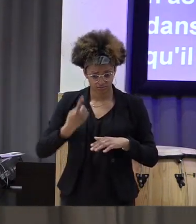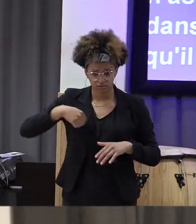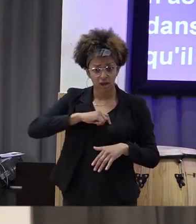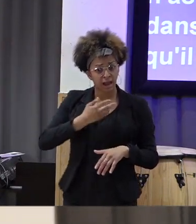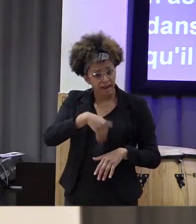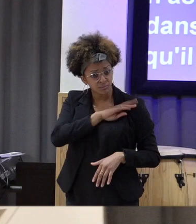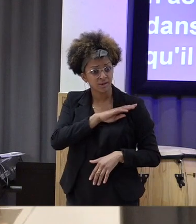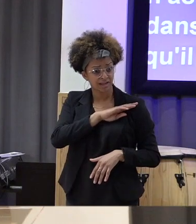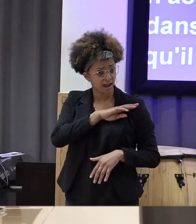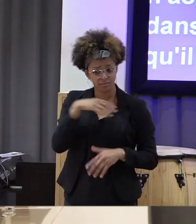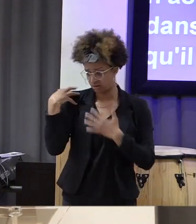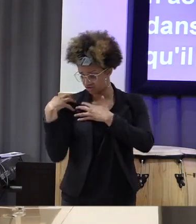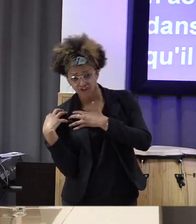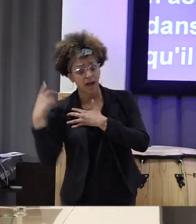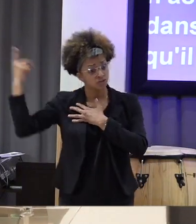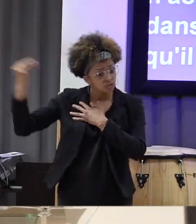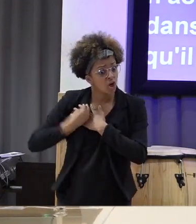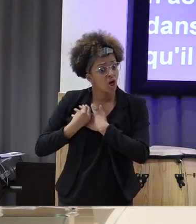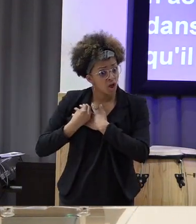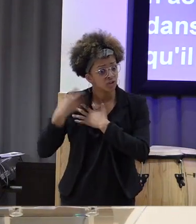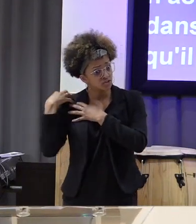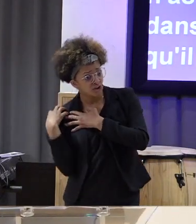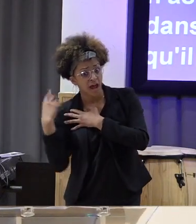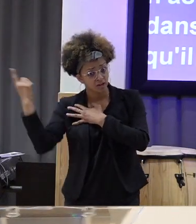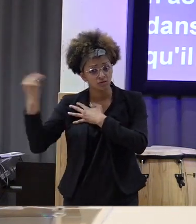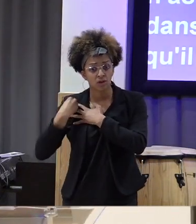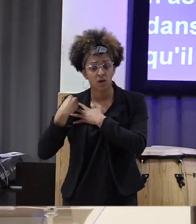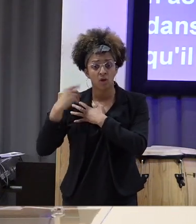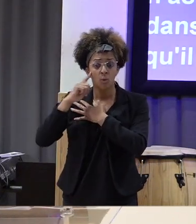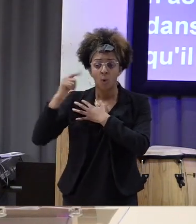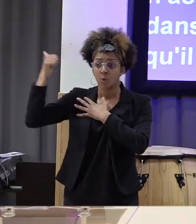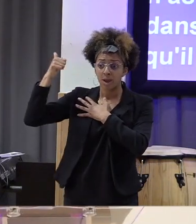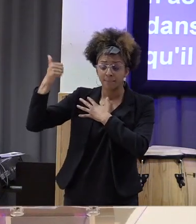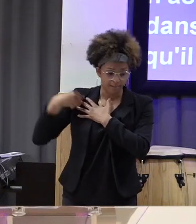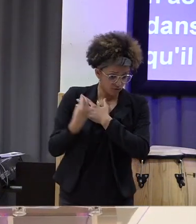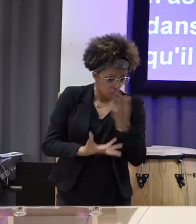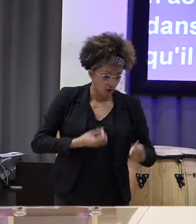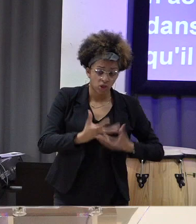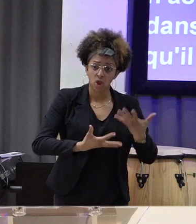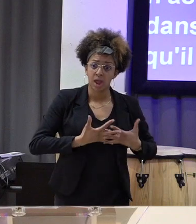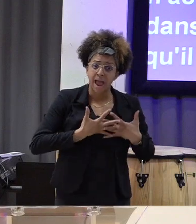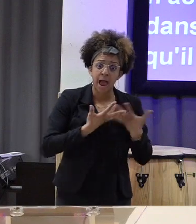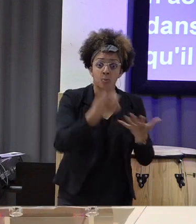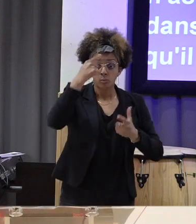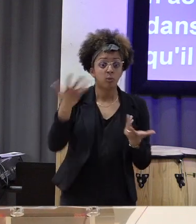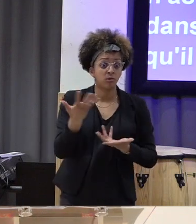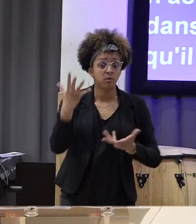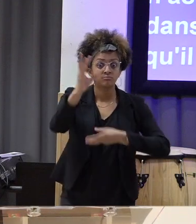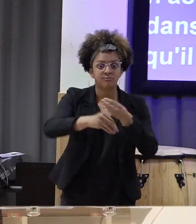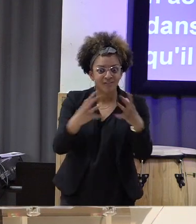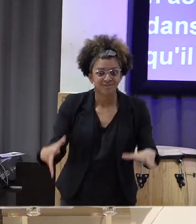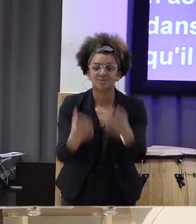responsabilité que Dieu nous a donnée parce qu'il est encore animé de l'amour de sauver ce monde.